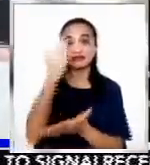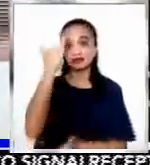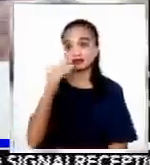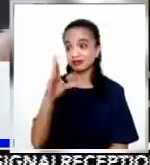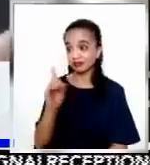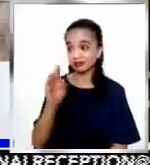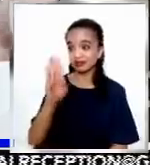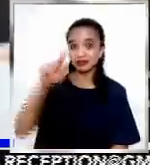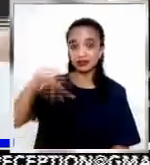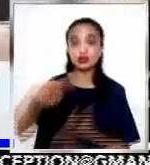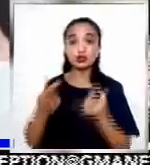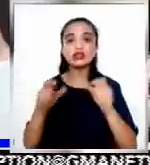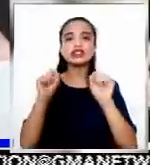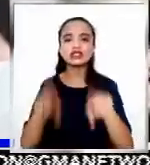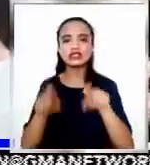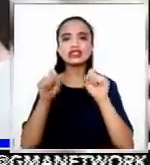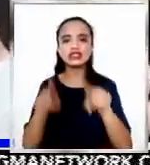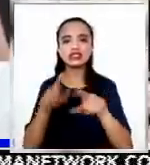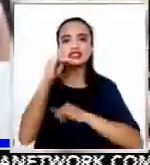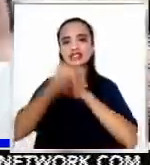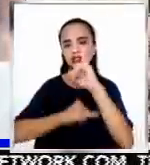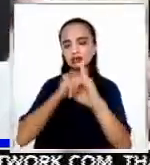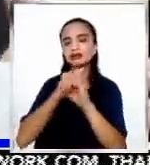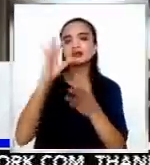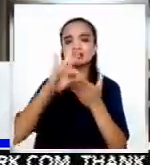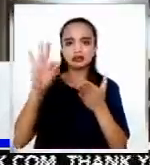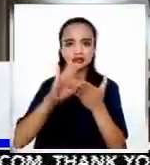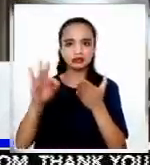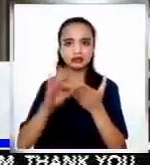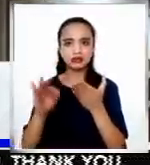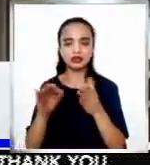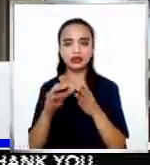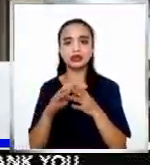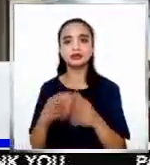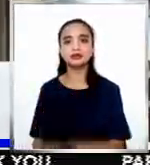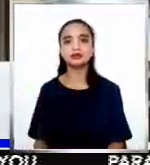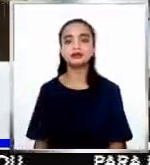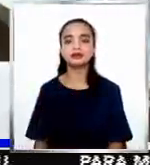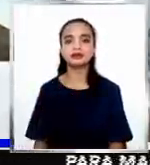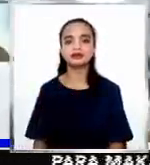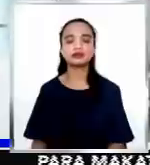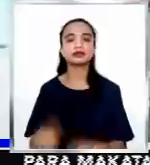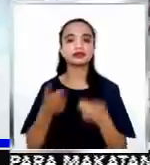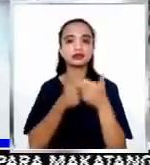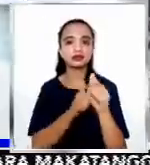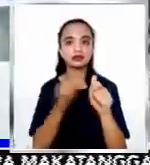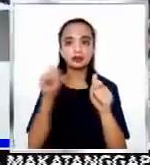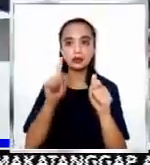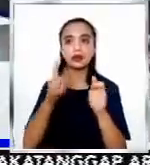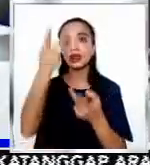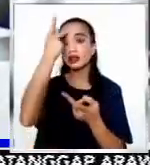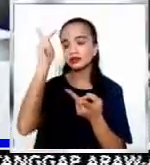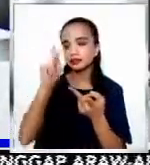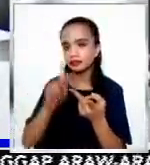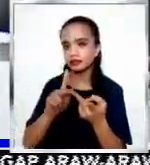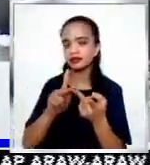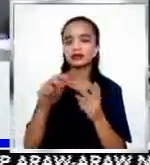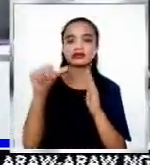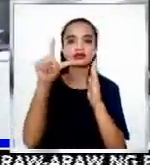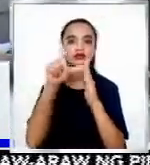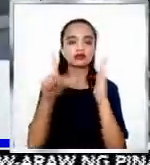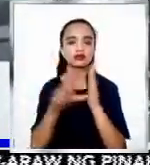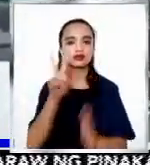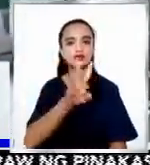sa International Financial Institution na Lehman Brothers, alinsunod sa Special Purpose Vehicle Act of 2002 o